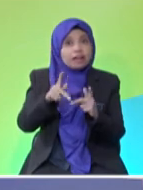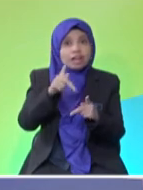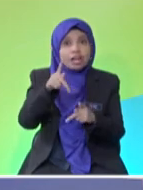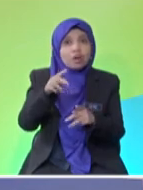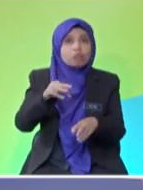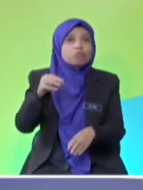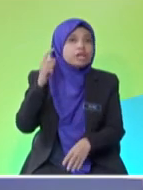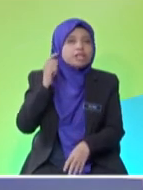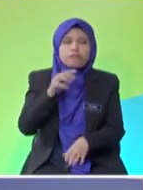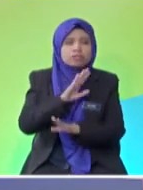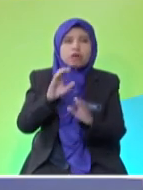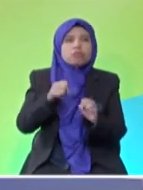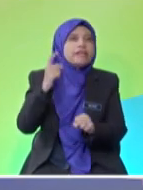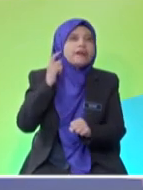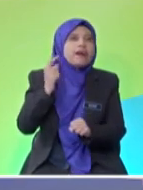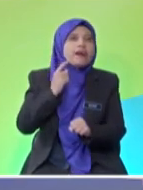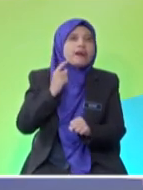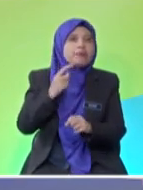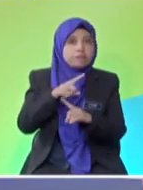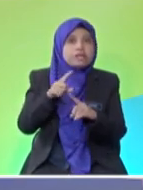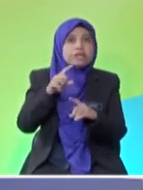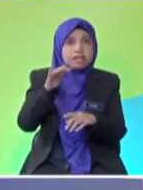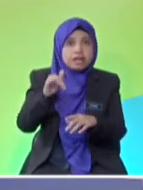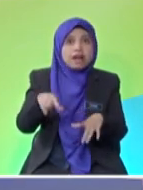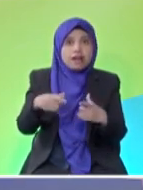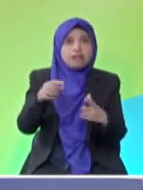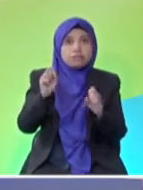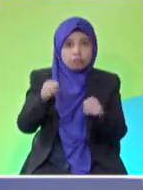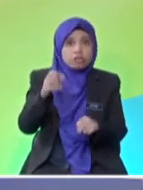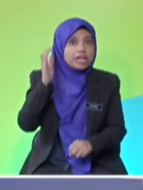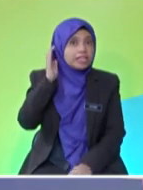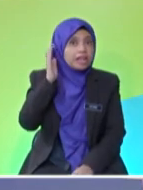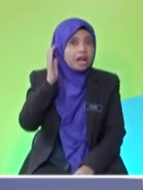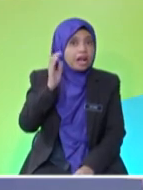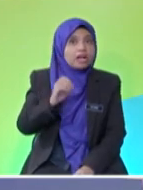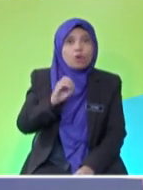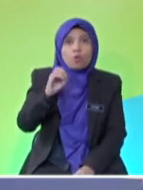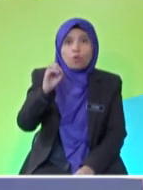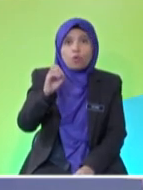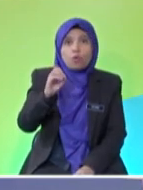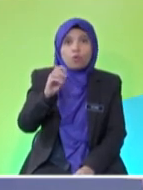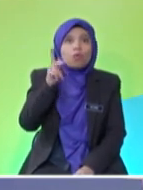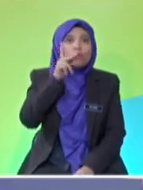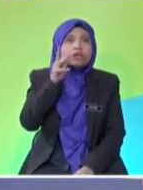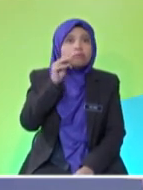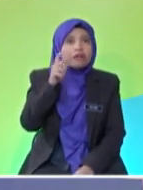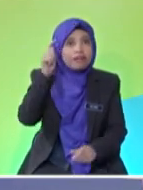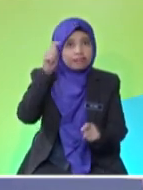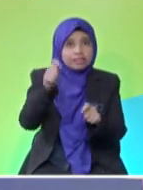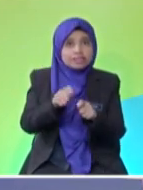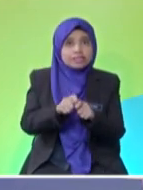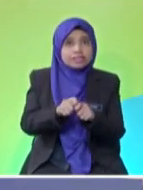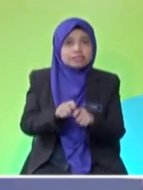coba masukkan tangan ini yella oh Mira tahu nih apa